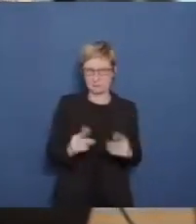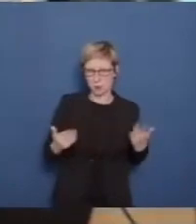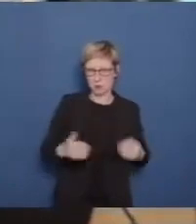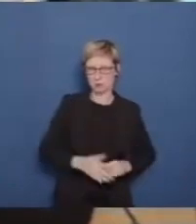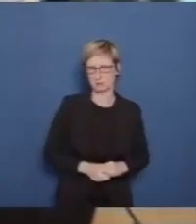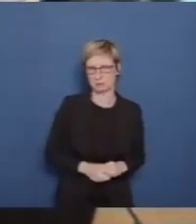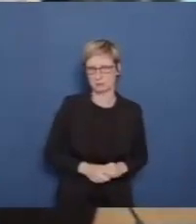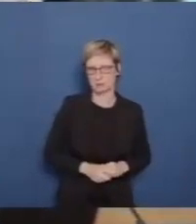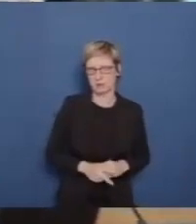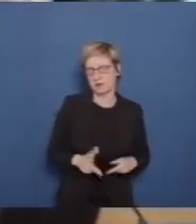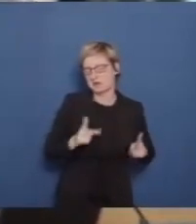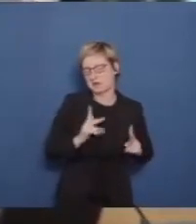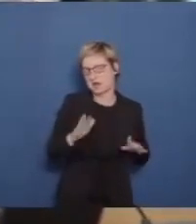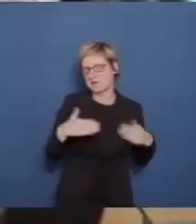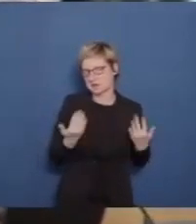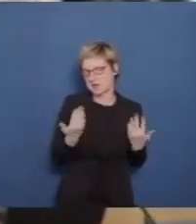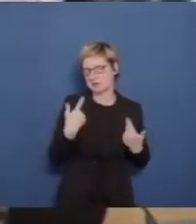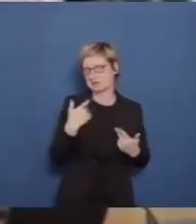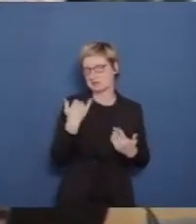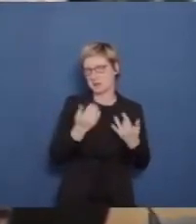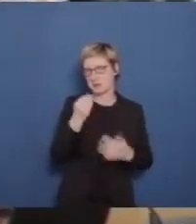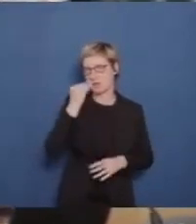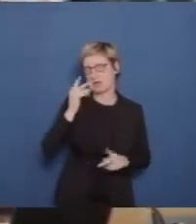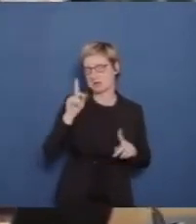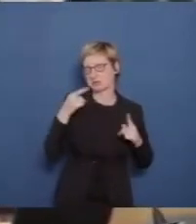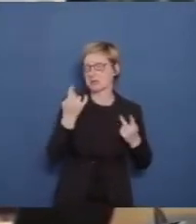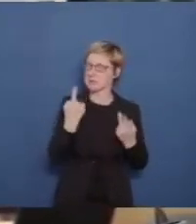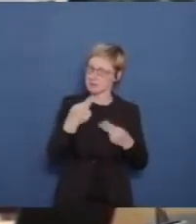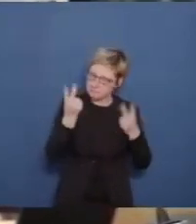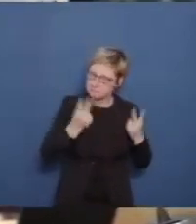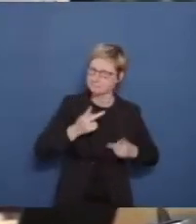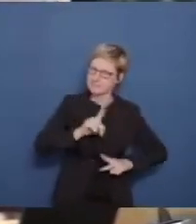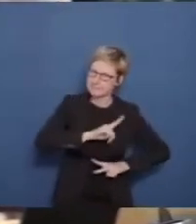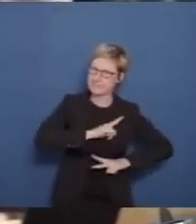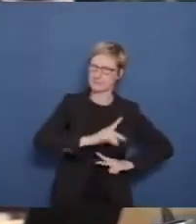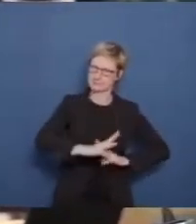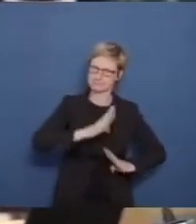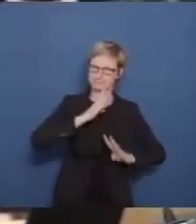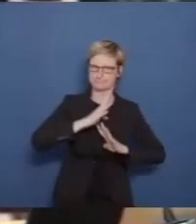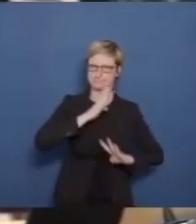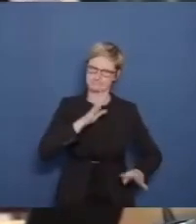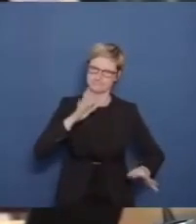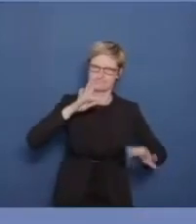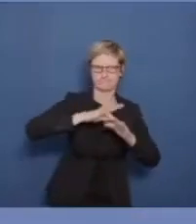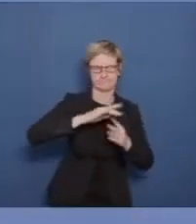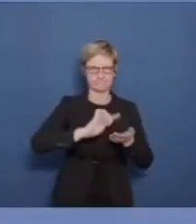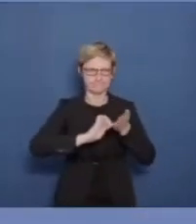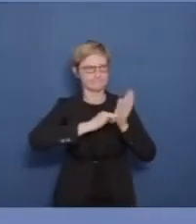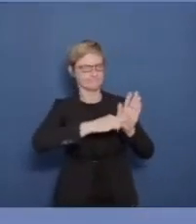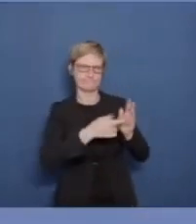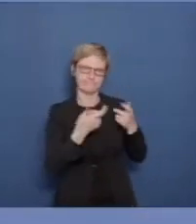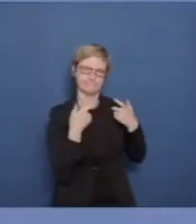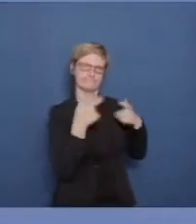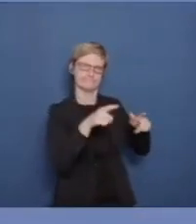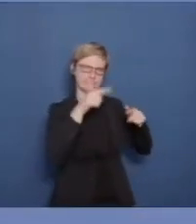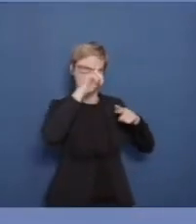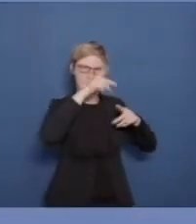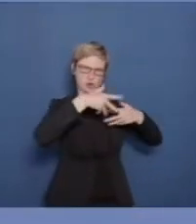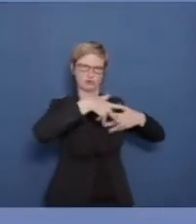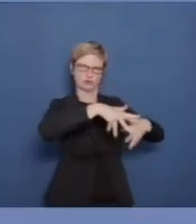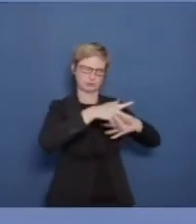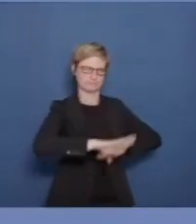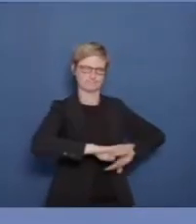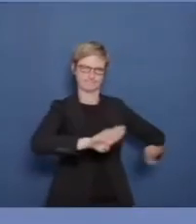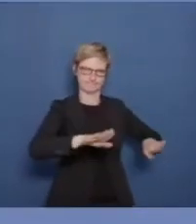sich im O-Ton persönlich zu dem Konflikt und dem Vorgang auf deutschen Straßen äußert? Gut, ich spreche ja